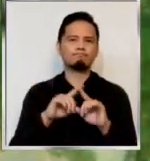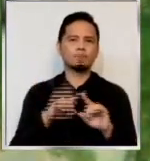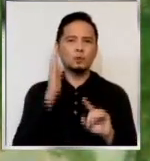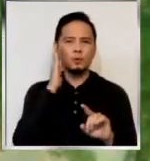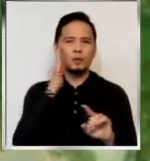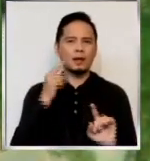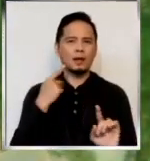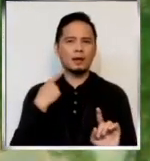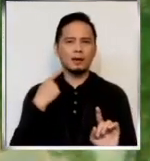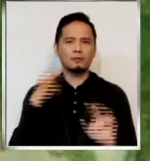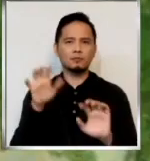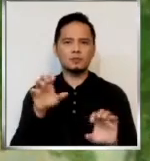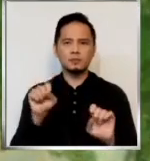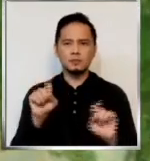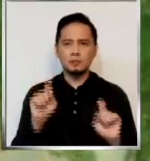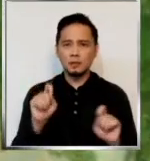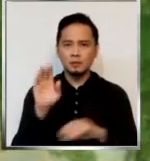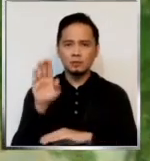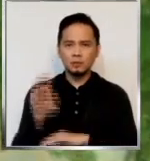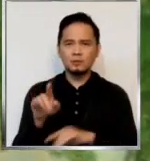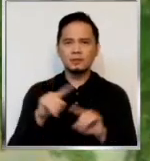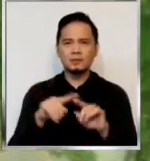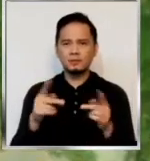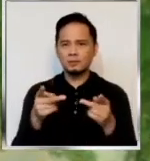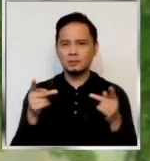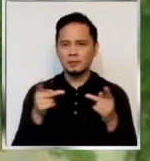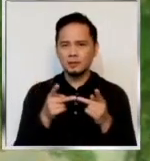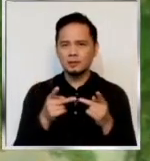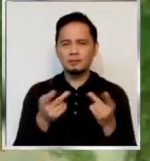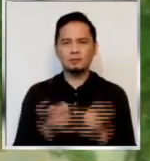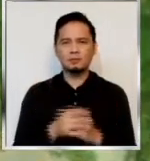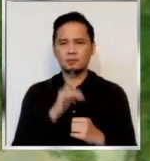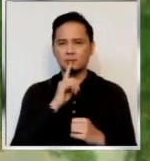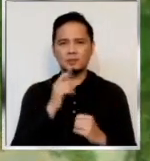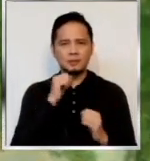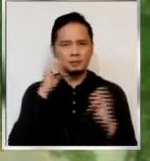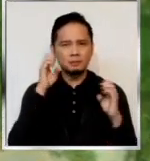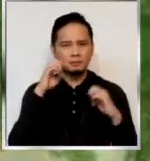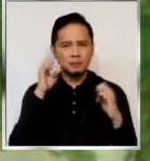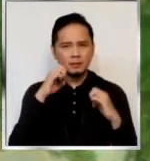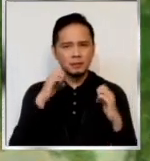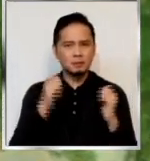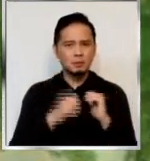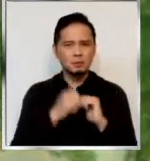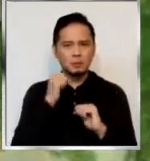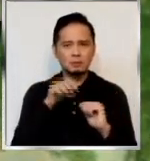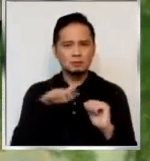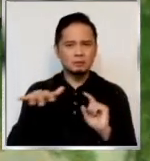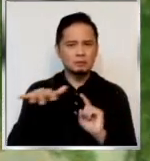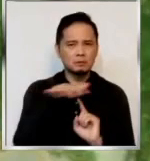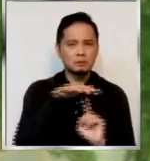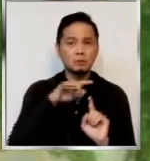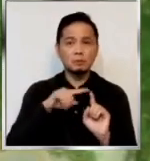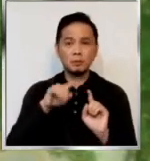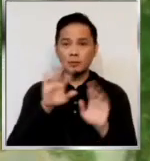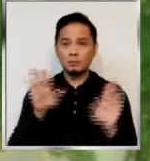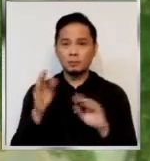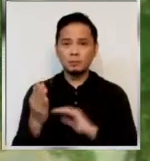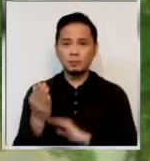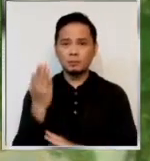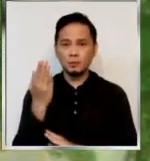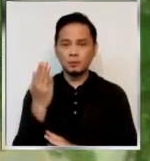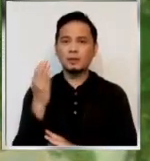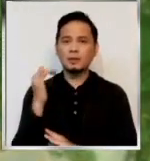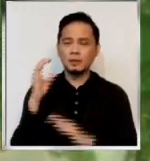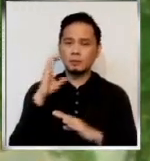ilang bahagi, ha, hanggang katamtaman, hindi po natin inaasahan yung malalakas na ulan. Pero pagdating ng Linggo ng umaga, madaling araw pa lang, makikita nyo, may